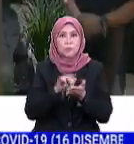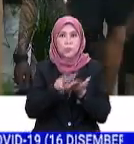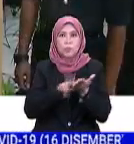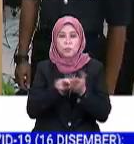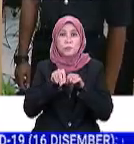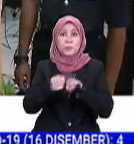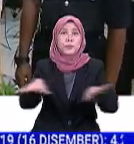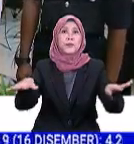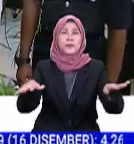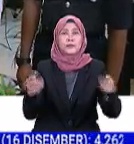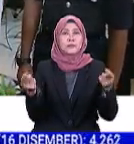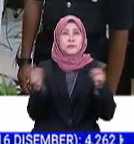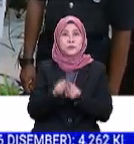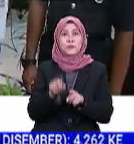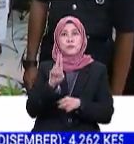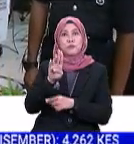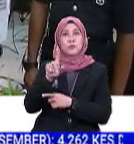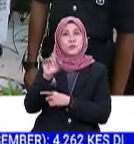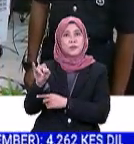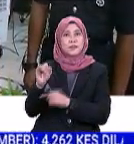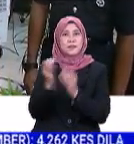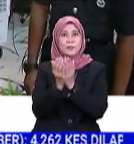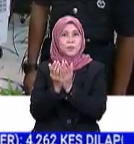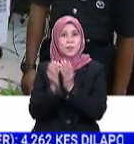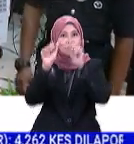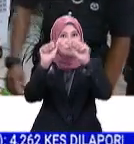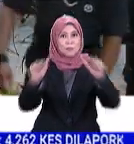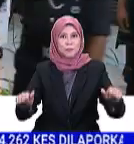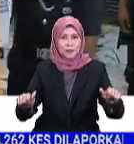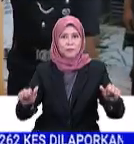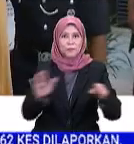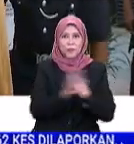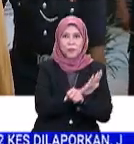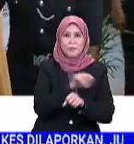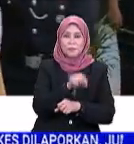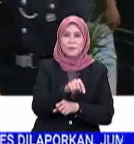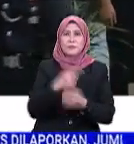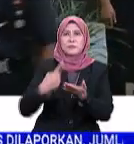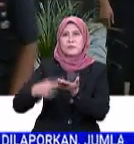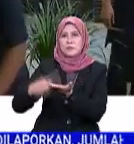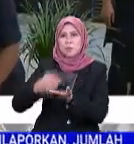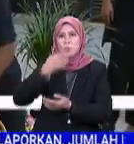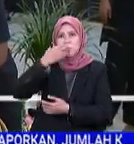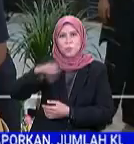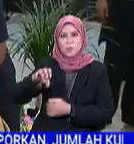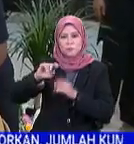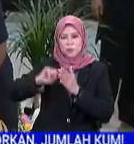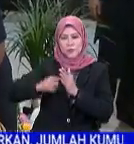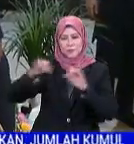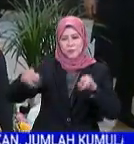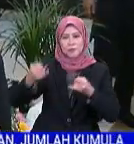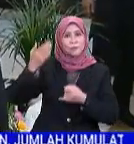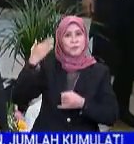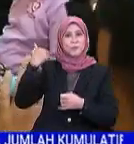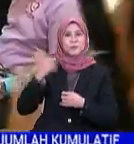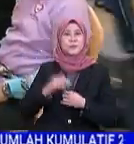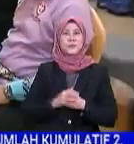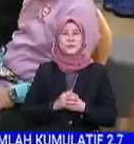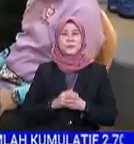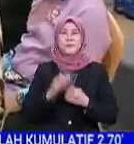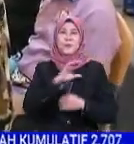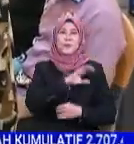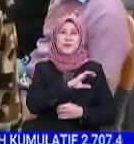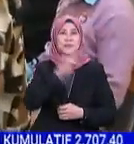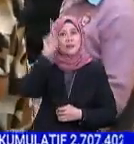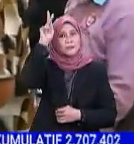tular susulan insiden buli melibatkan sebuah sekolah berasrama penuh yang menjadi perbincangan sejak Jumaat lalu. Setakat ini,